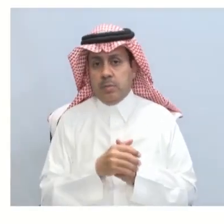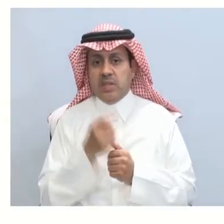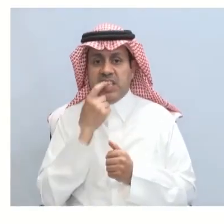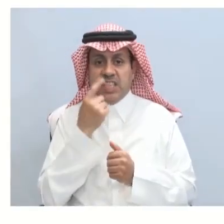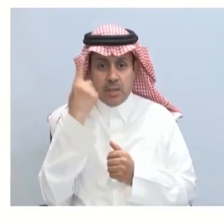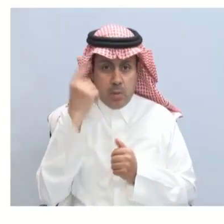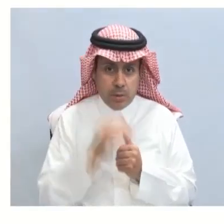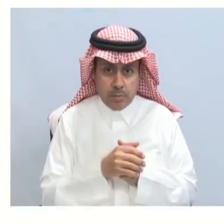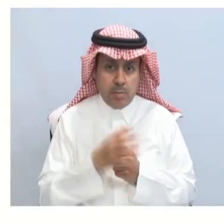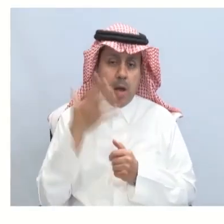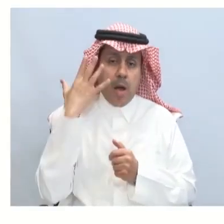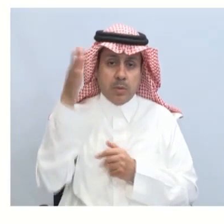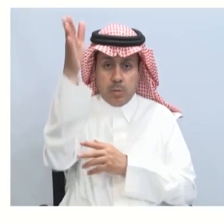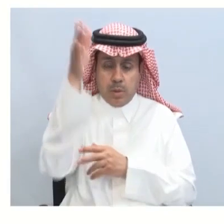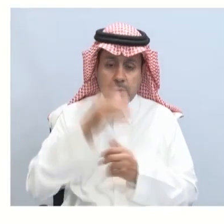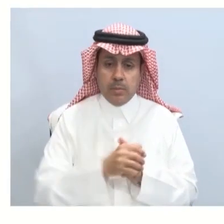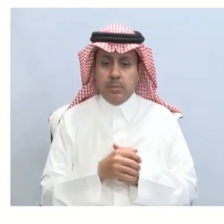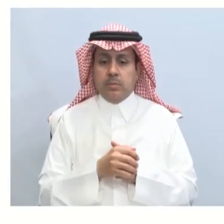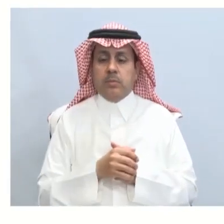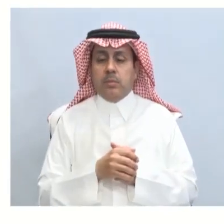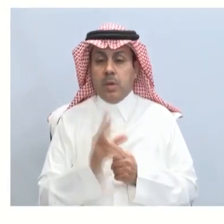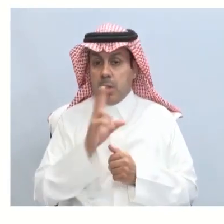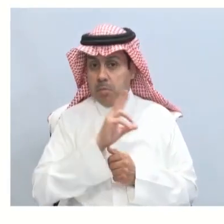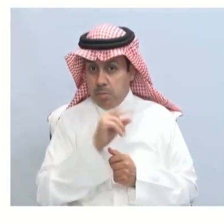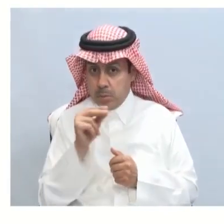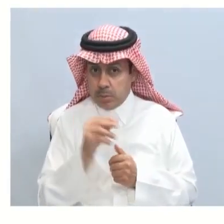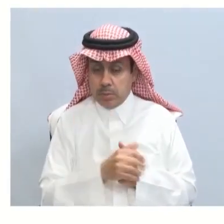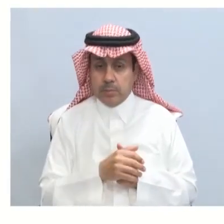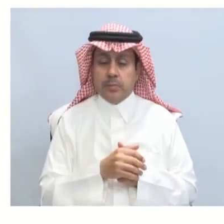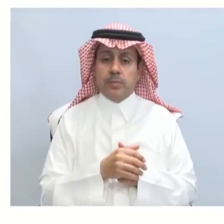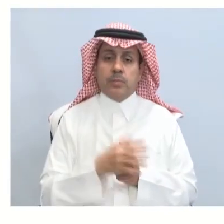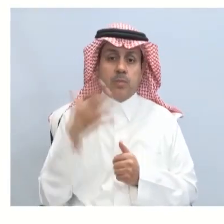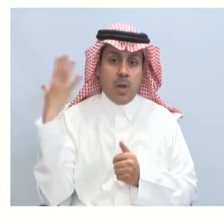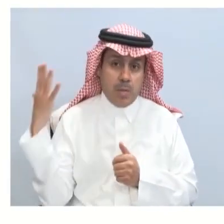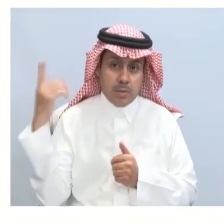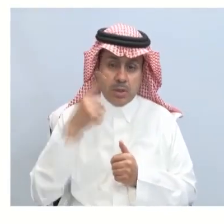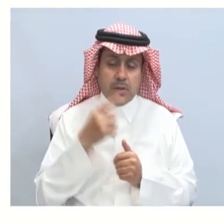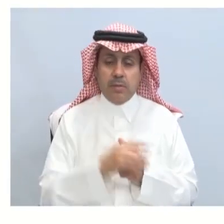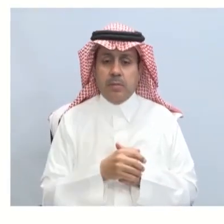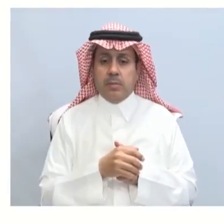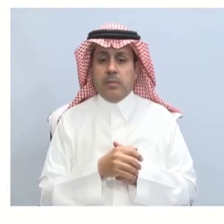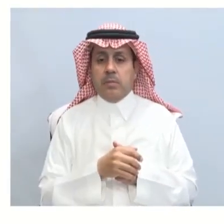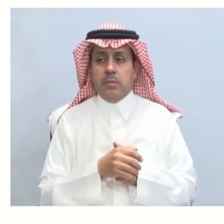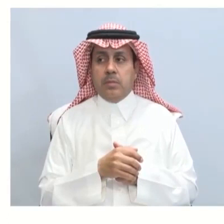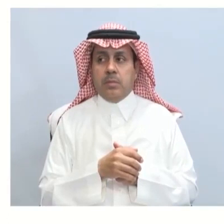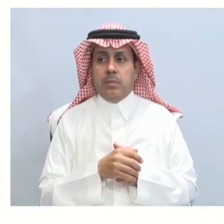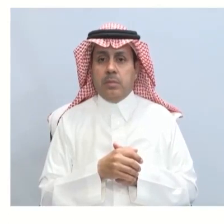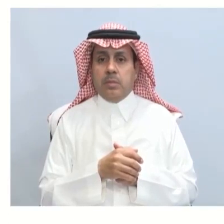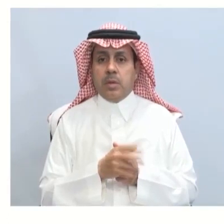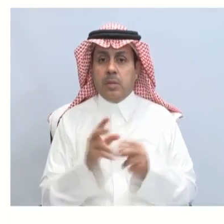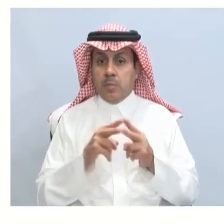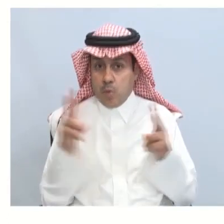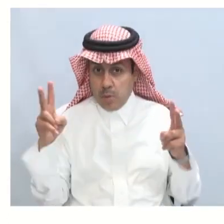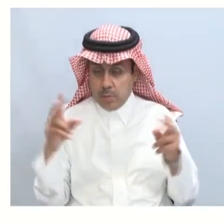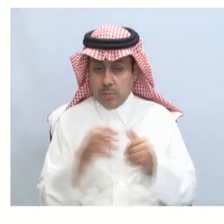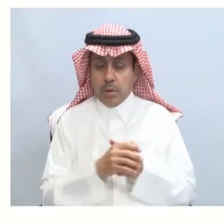مثلا خمس من الابل اي ما يعادل 15000 ريال مثل ذلك في الموضحه